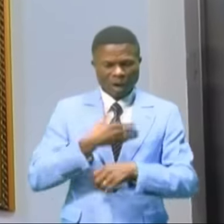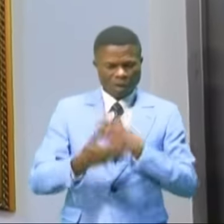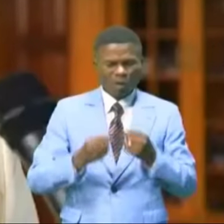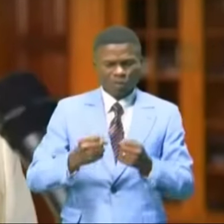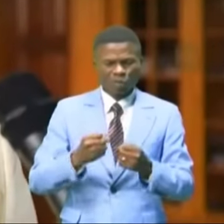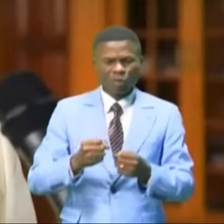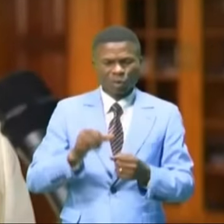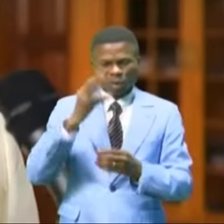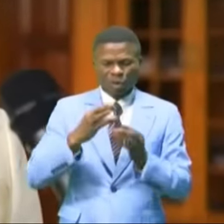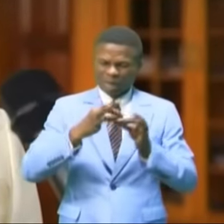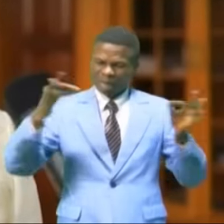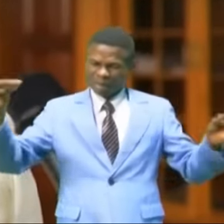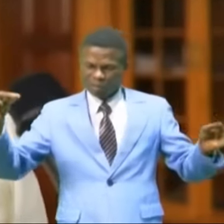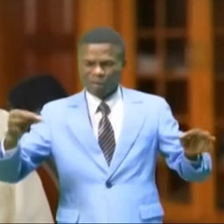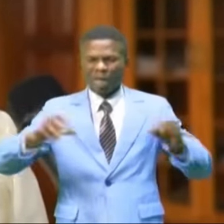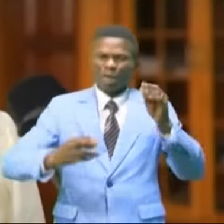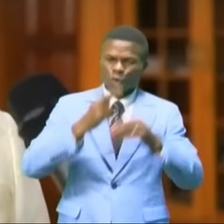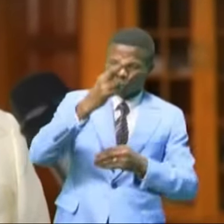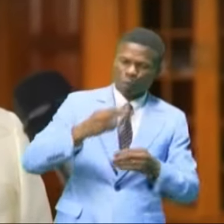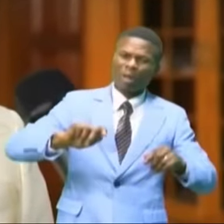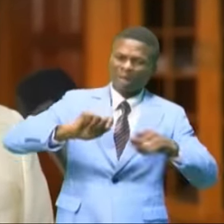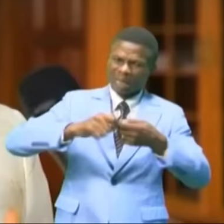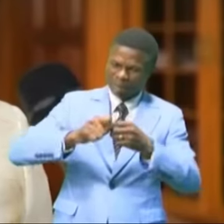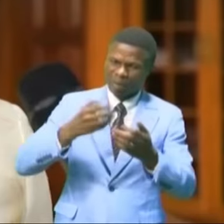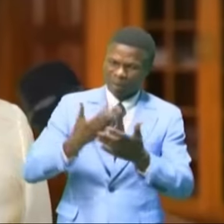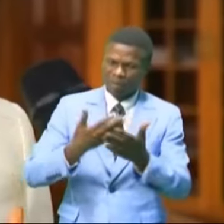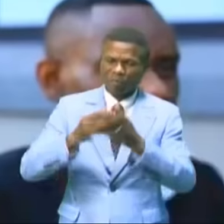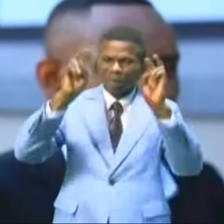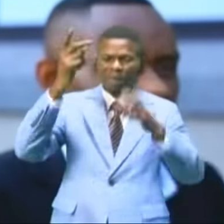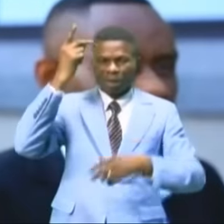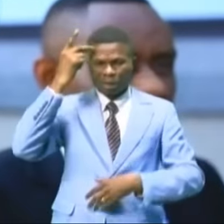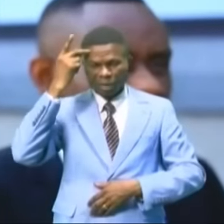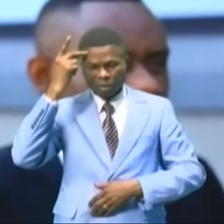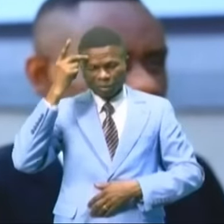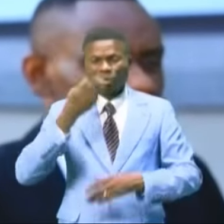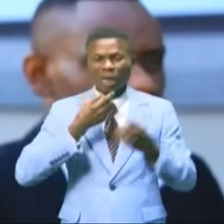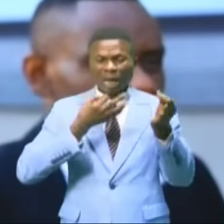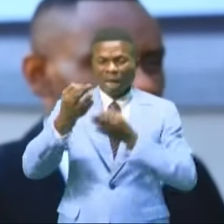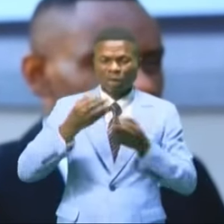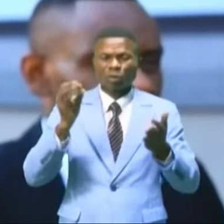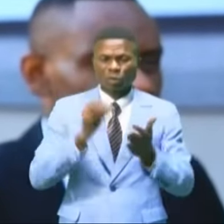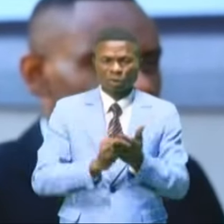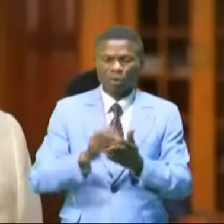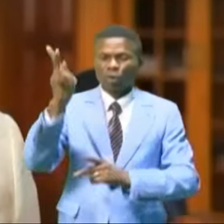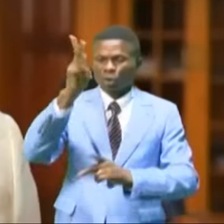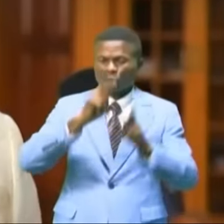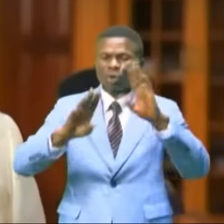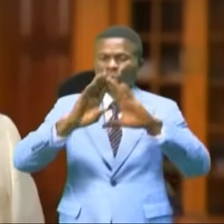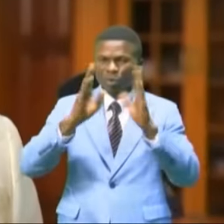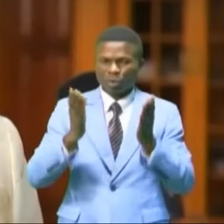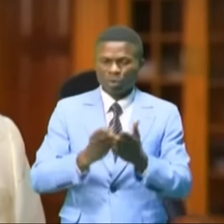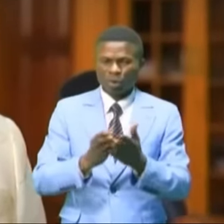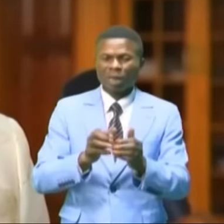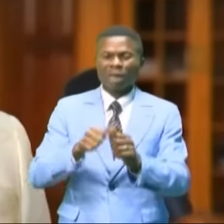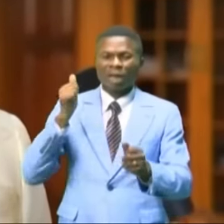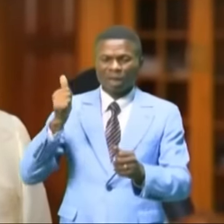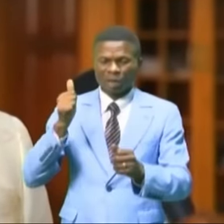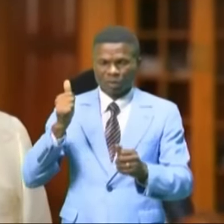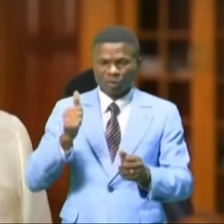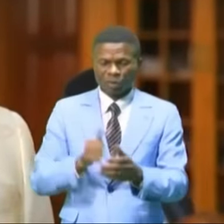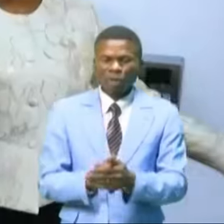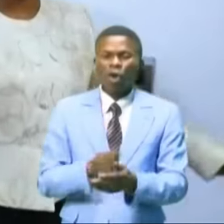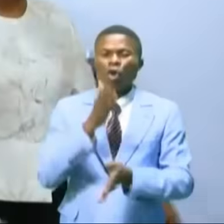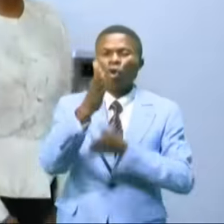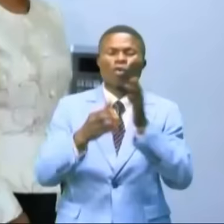nécessaires pour améliorer la desserte en électricité dans la ville de Kinshasa, rappelant toutefois à la population d'éviter les raccordements